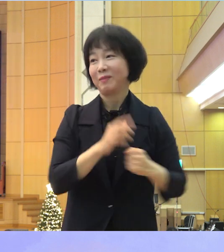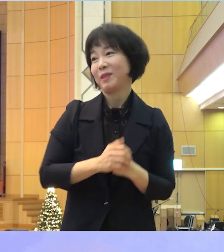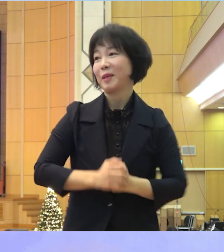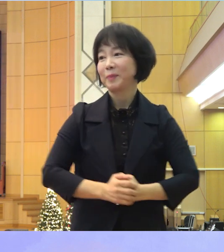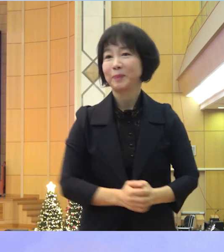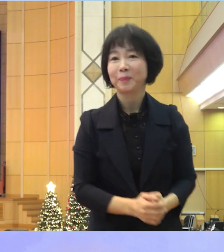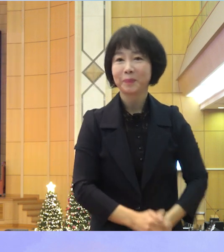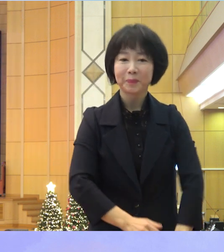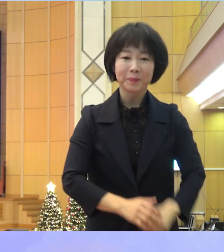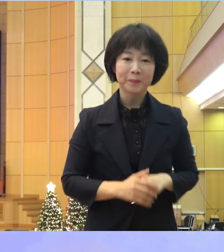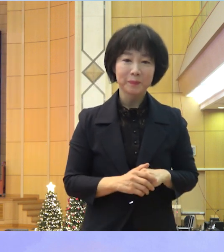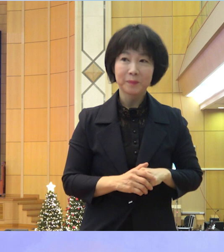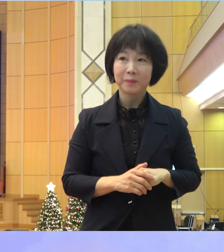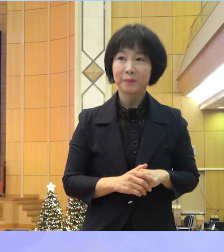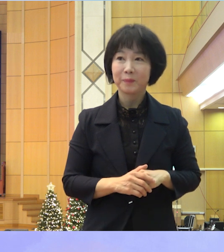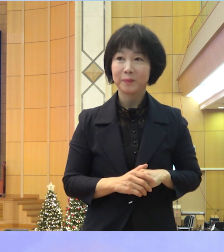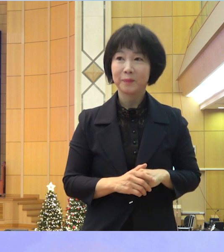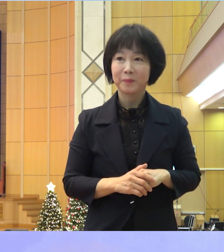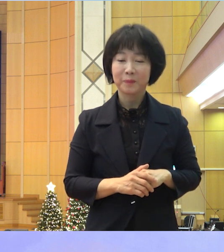것이다.